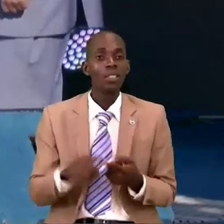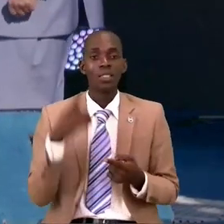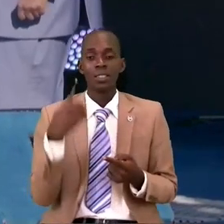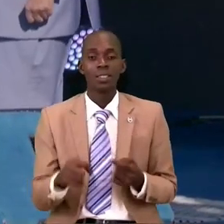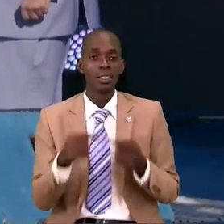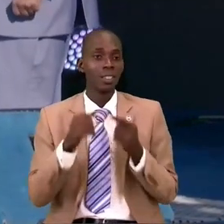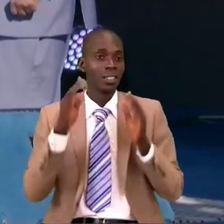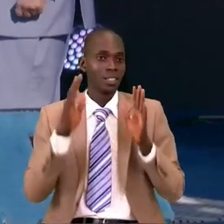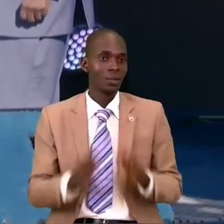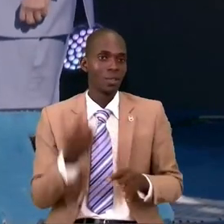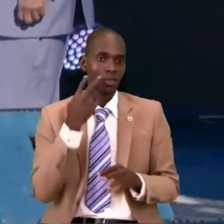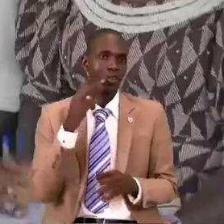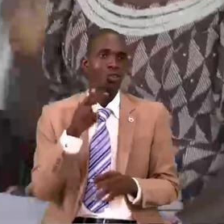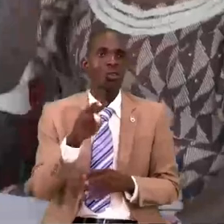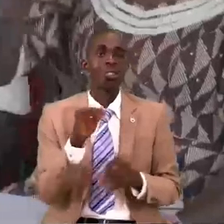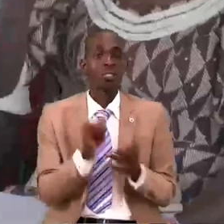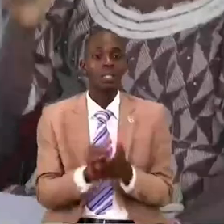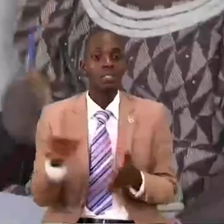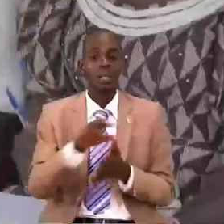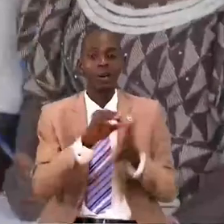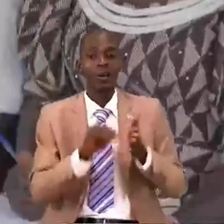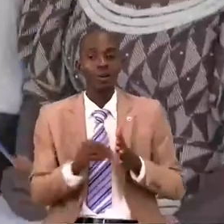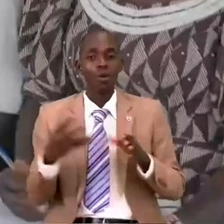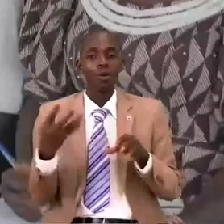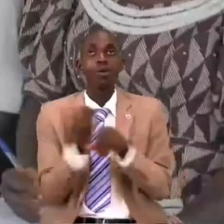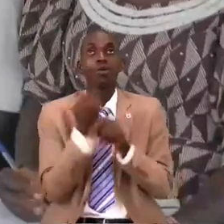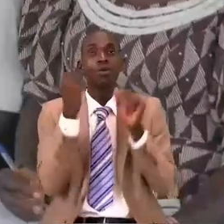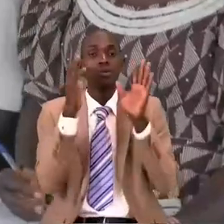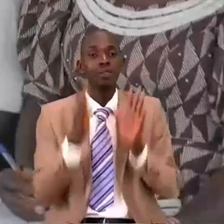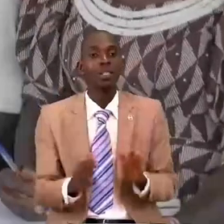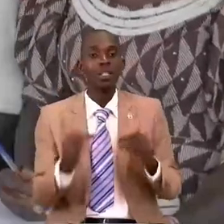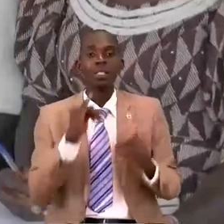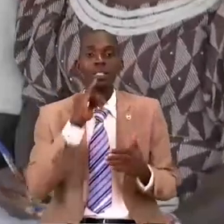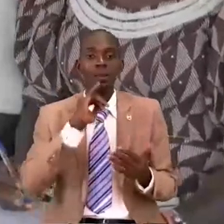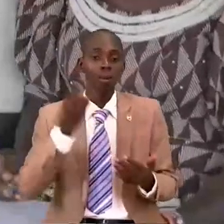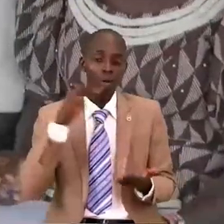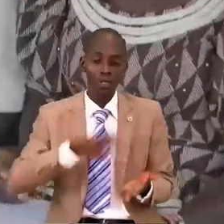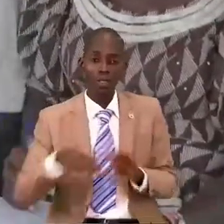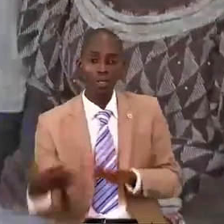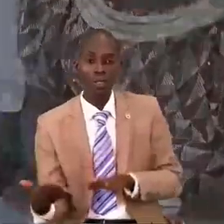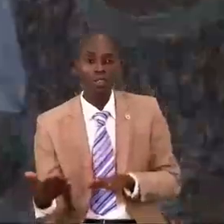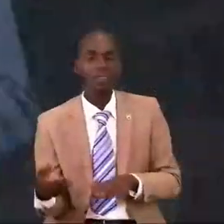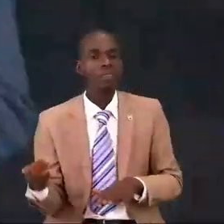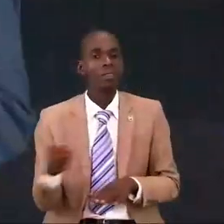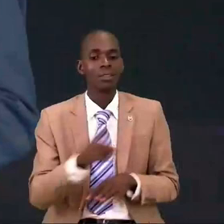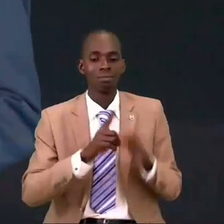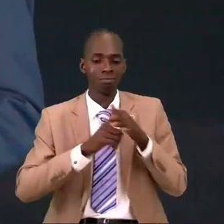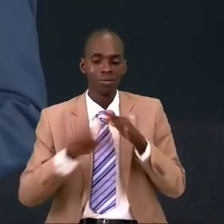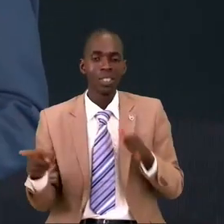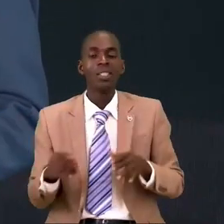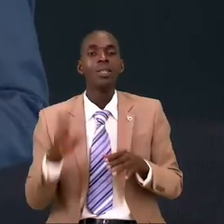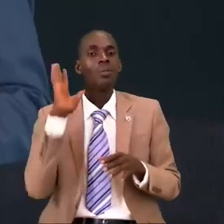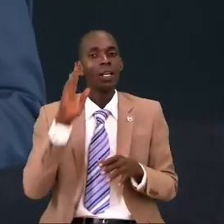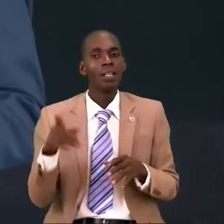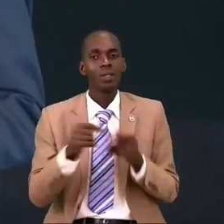prirent la fuite. Ils vont prendre la fuite. Verset 52. Et les